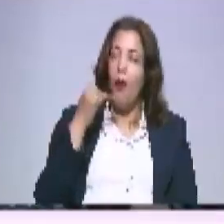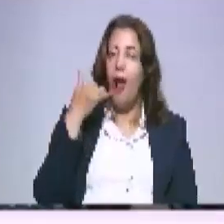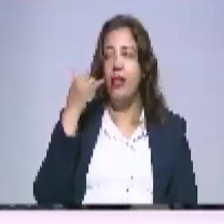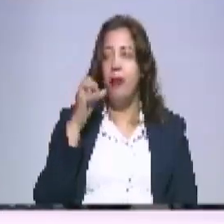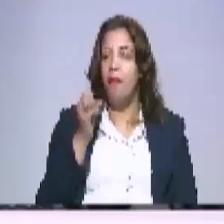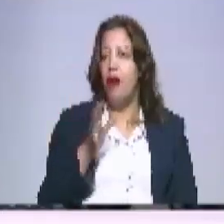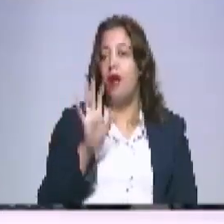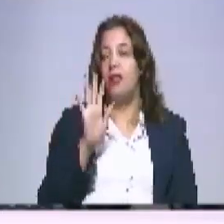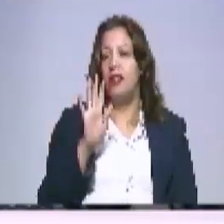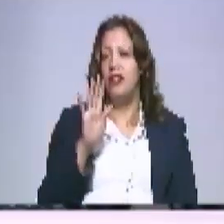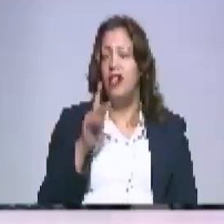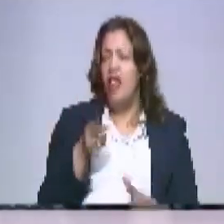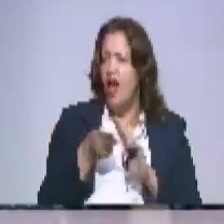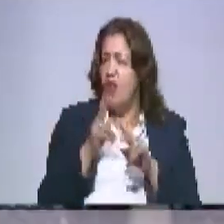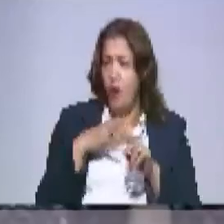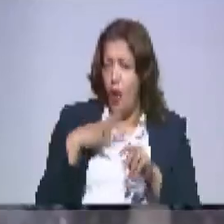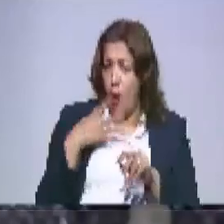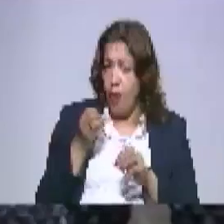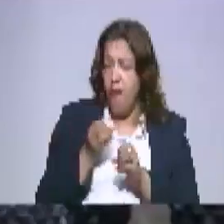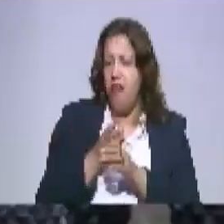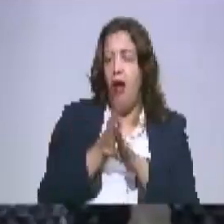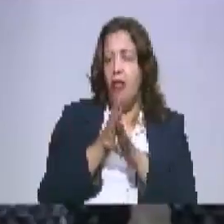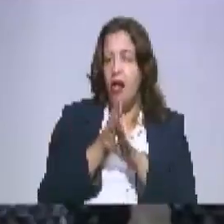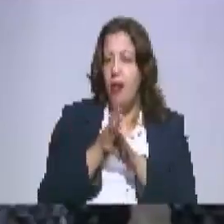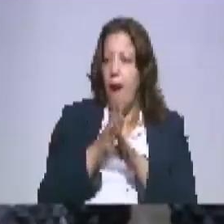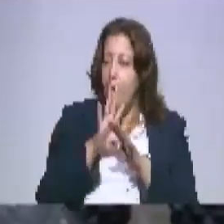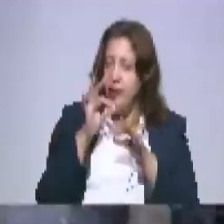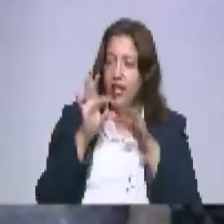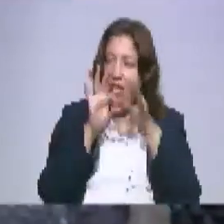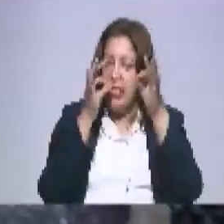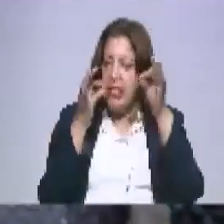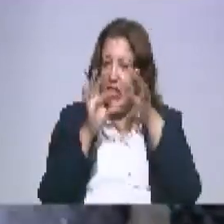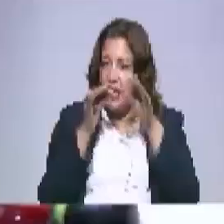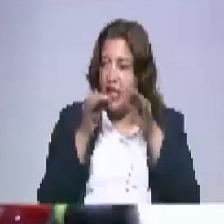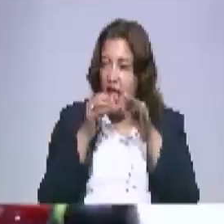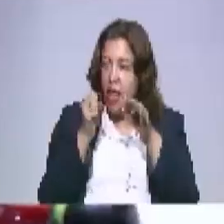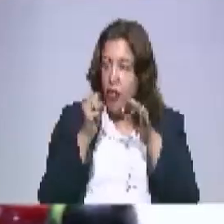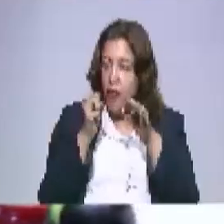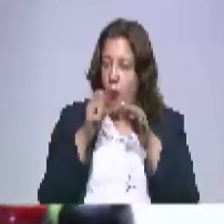المكسرات اللي حضراتكم عايزينها او المتوفره، مفيش مشكله.